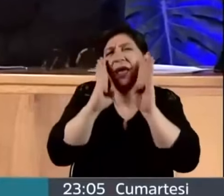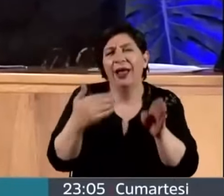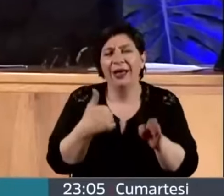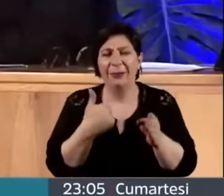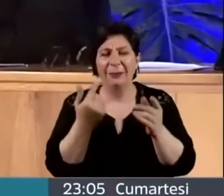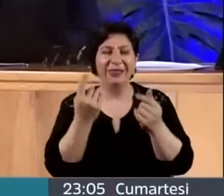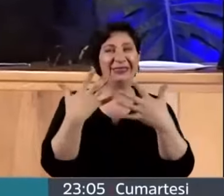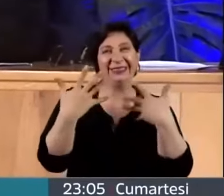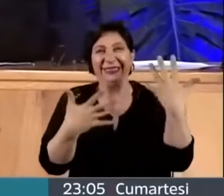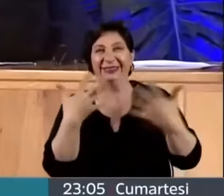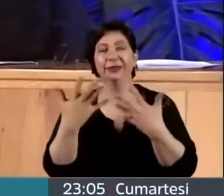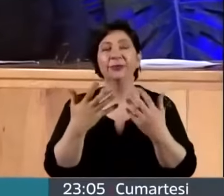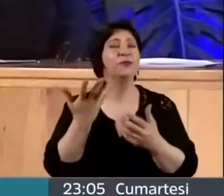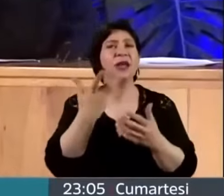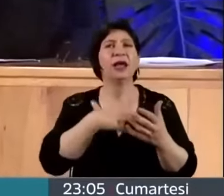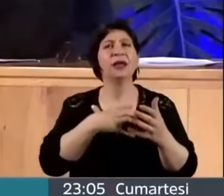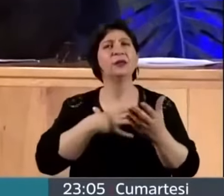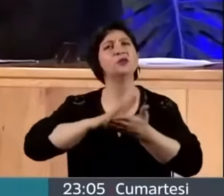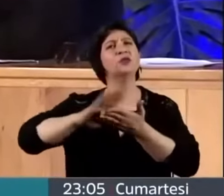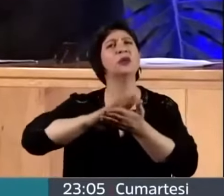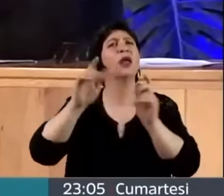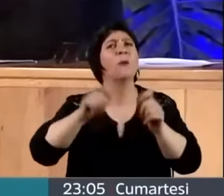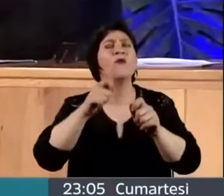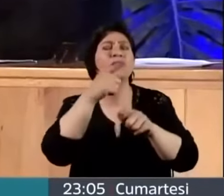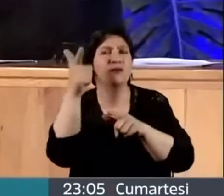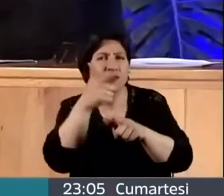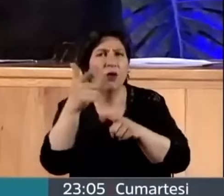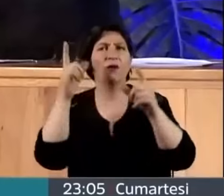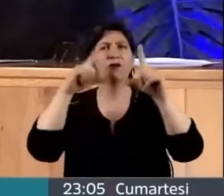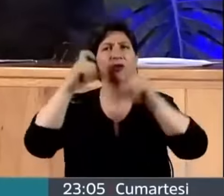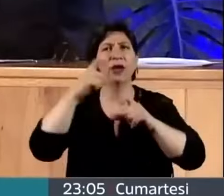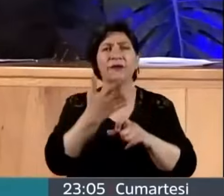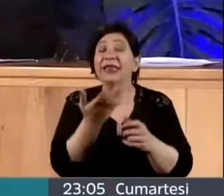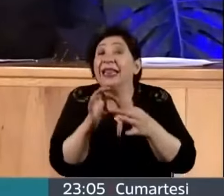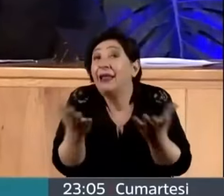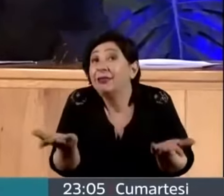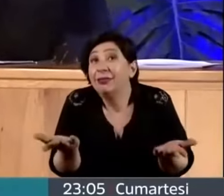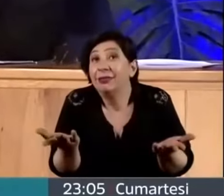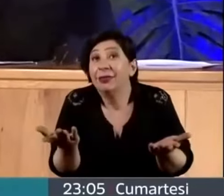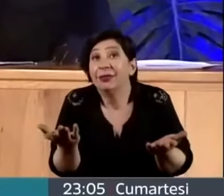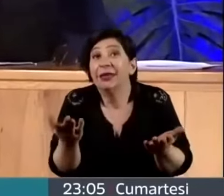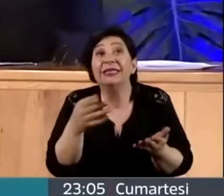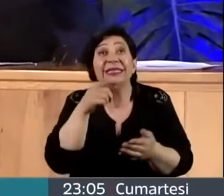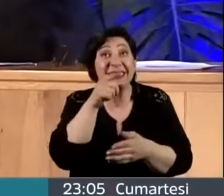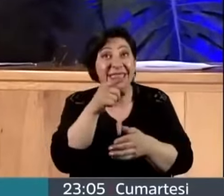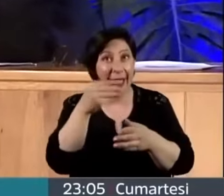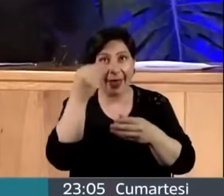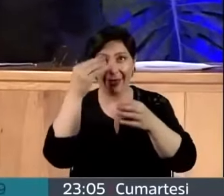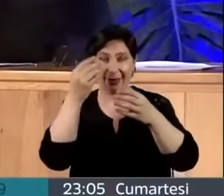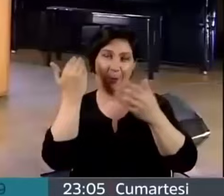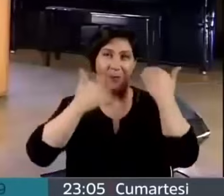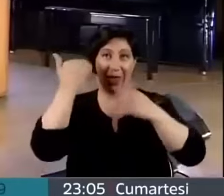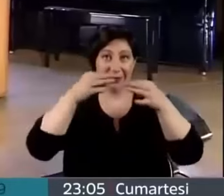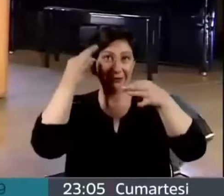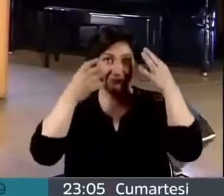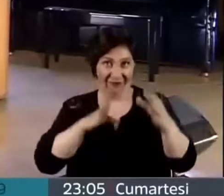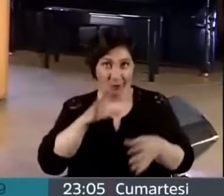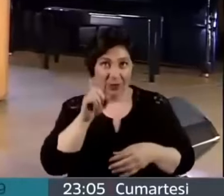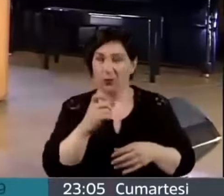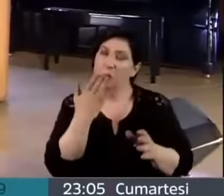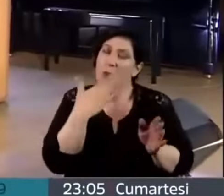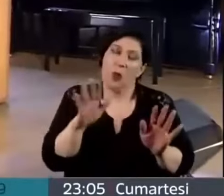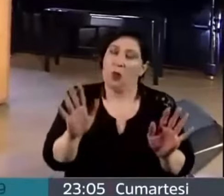biraz şey yaptım. Peki da. Niye kendinizi filtreliyorsunuz? Filtre... Niçin? Bazen... Sizde estetik var mı? Yok.